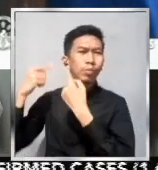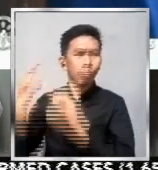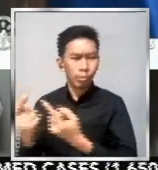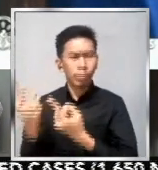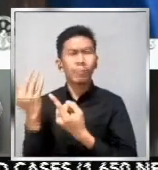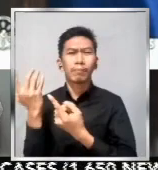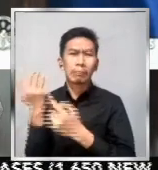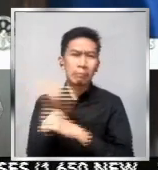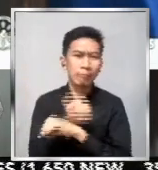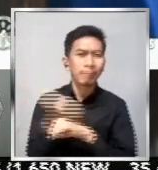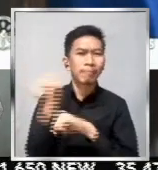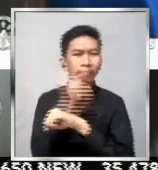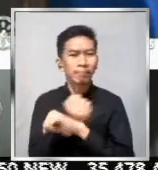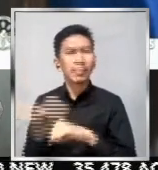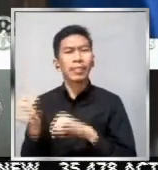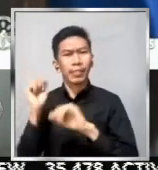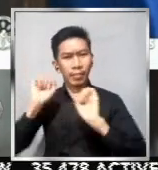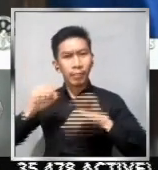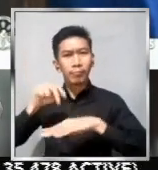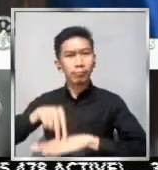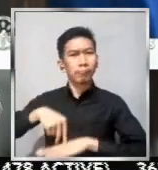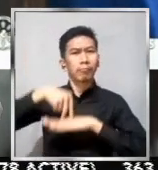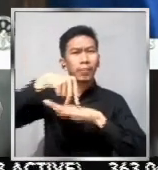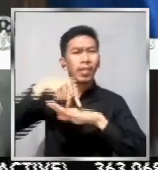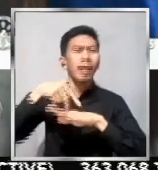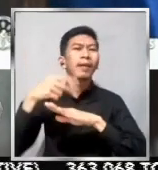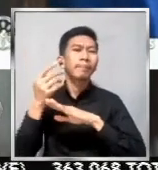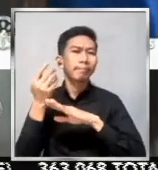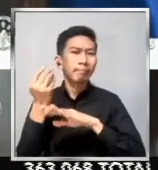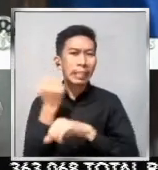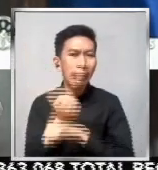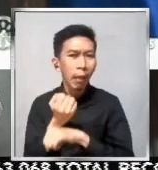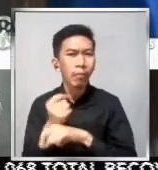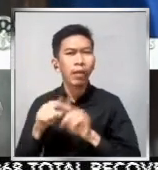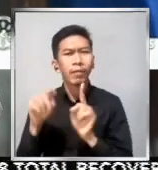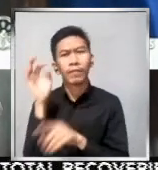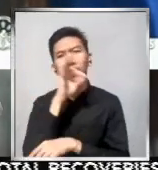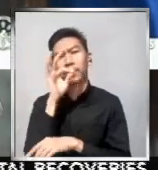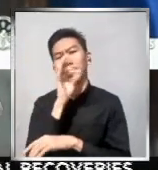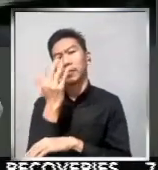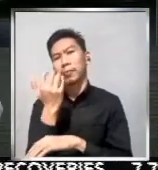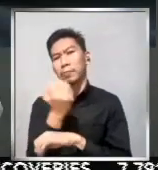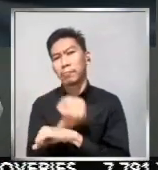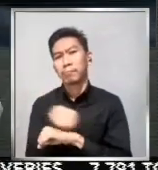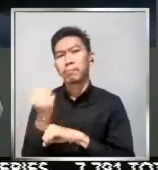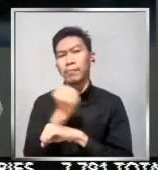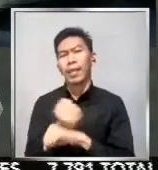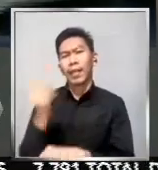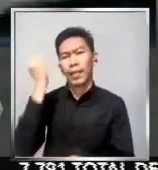pero malawa ng Pilipino. Alam niyang tumindig uli.